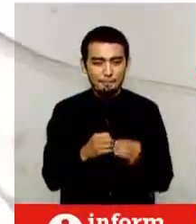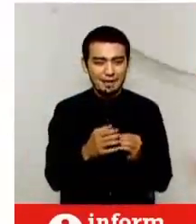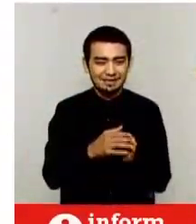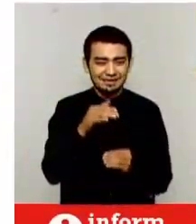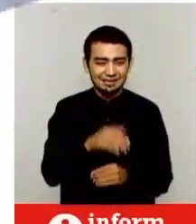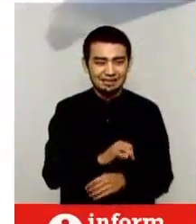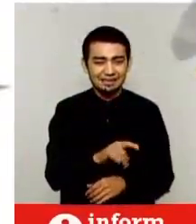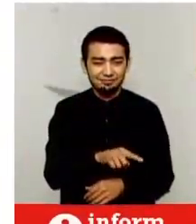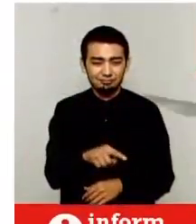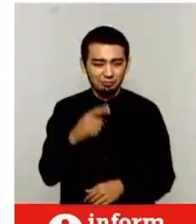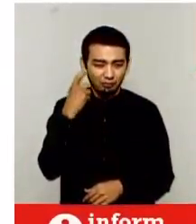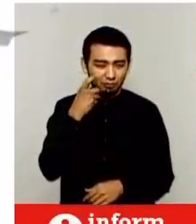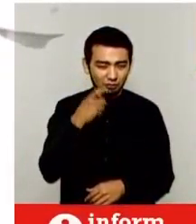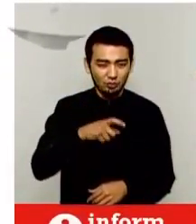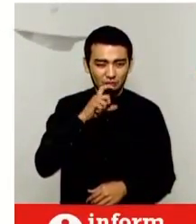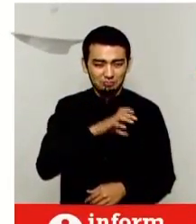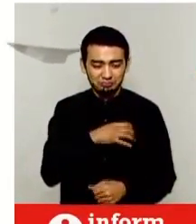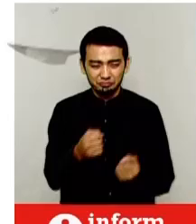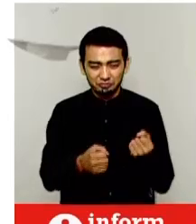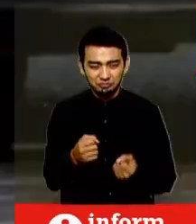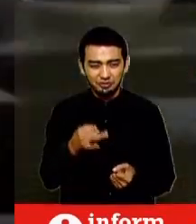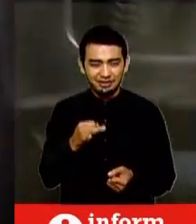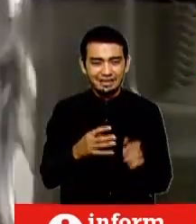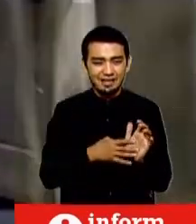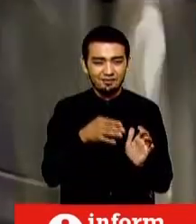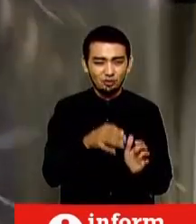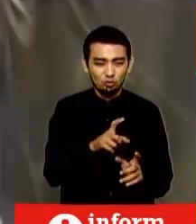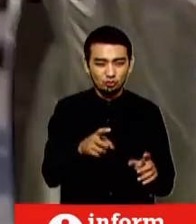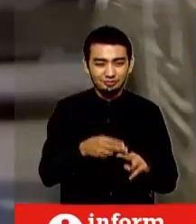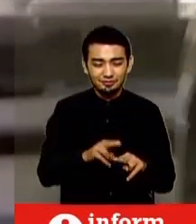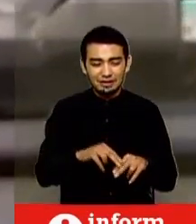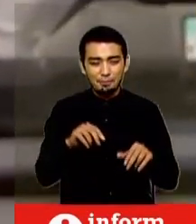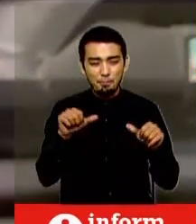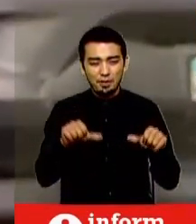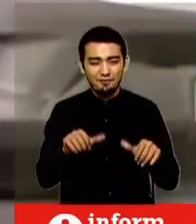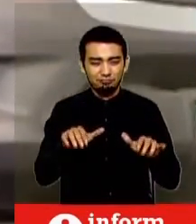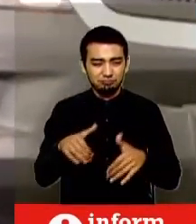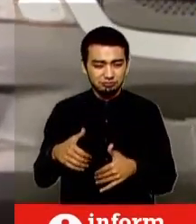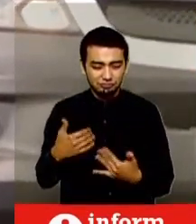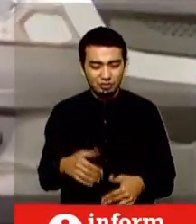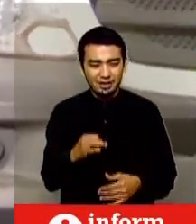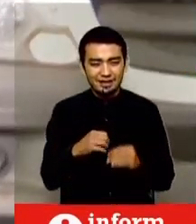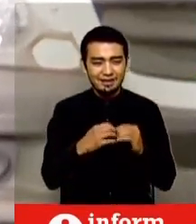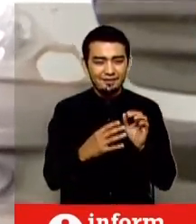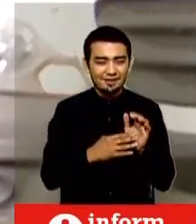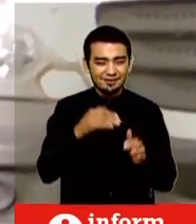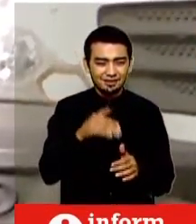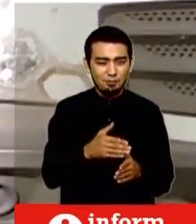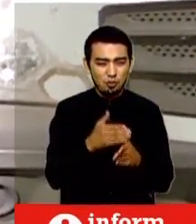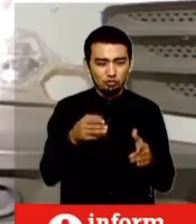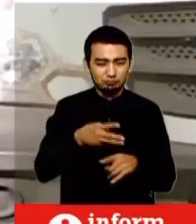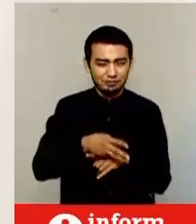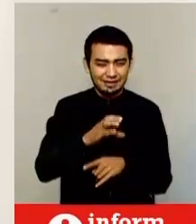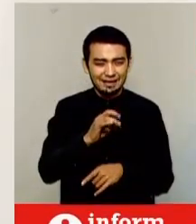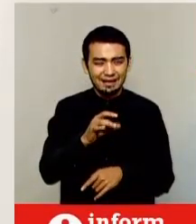рулем. 9 тысяч автолюбителей лишили прав. И это несмотря на то, что в стране установлены больше 19 тысяч камер